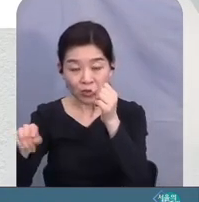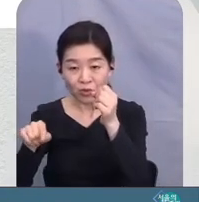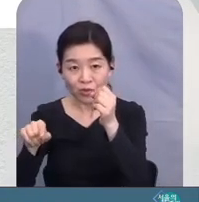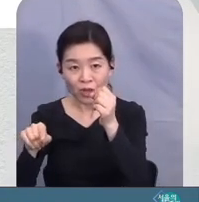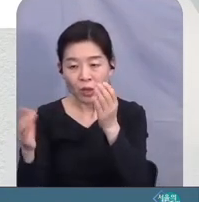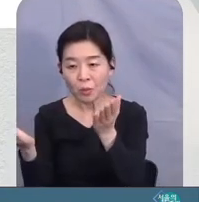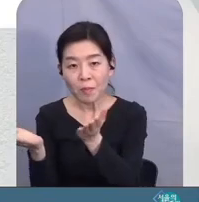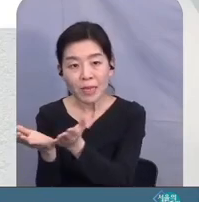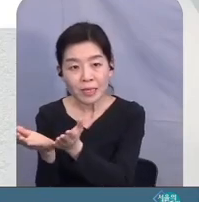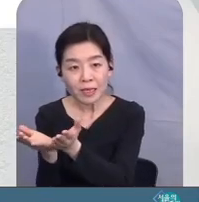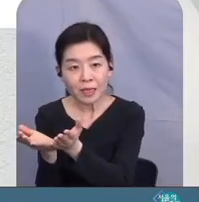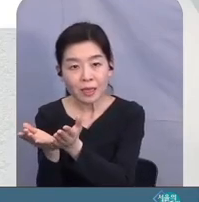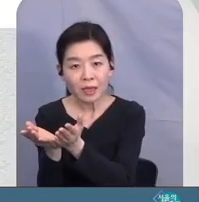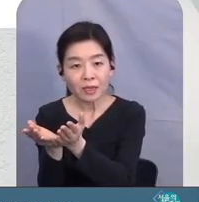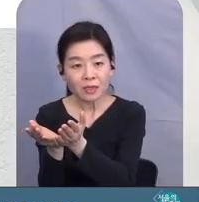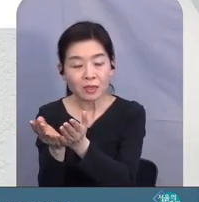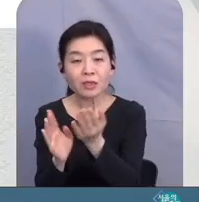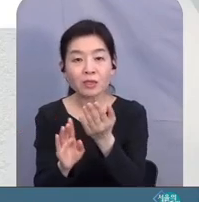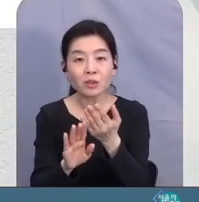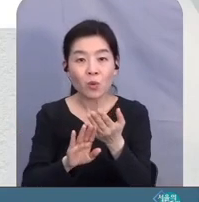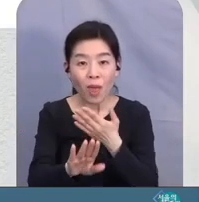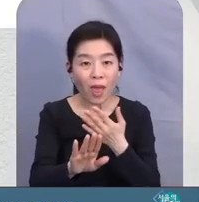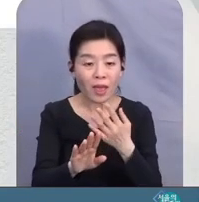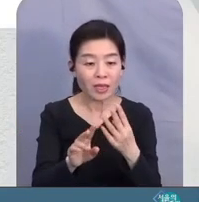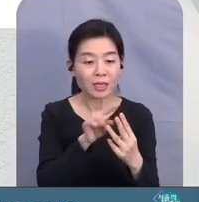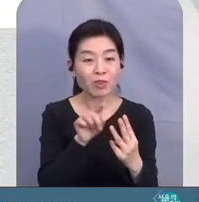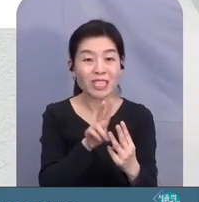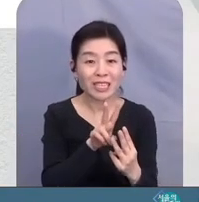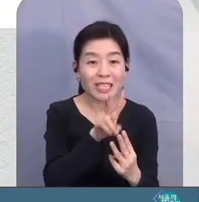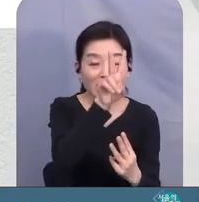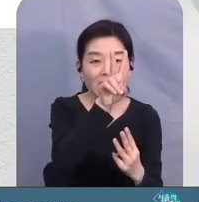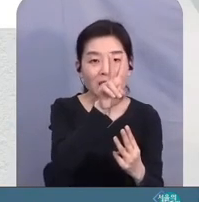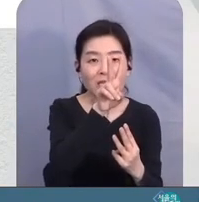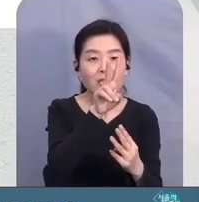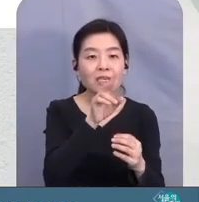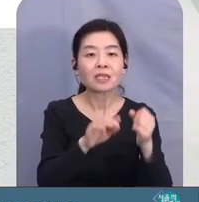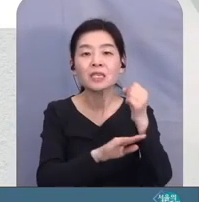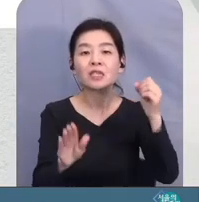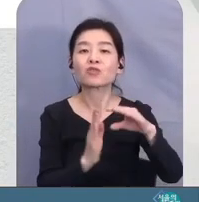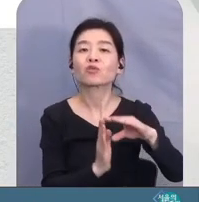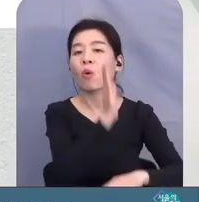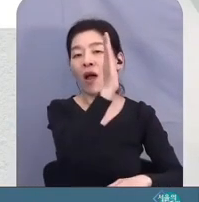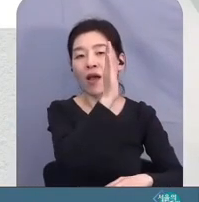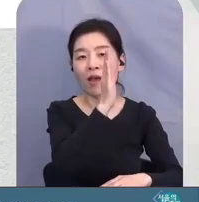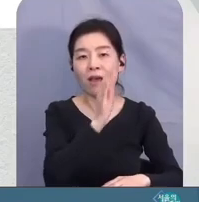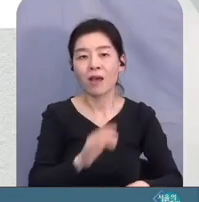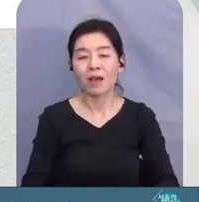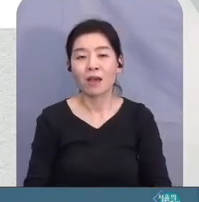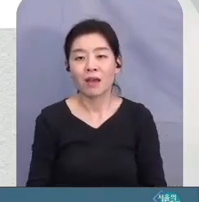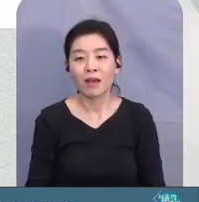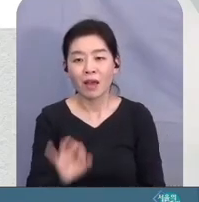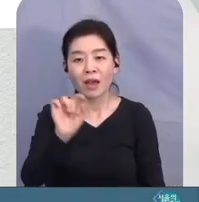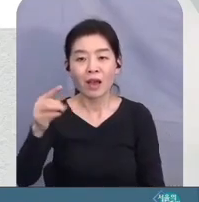2는 방류 기준을 초과하고 있어요. 그건 무슨 말씀이냐면 알프스로 처리된 물인데